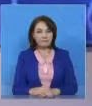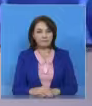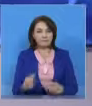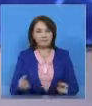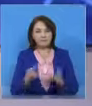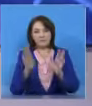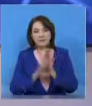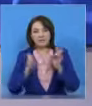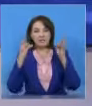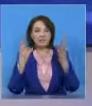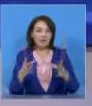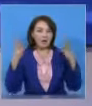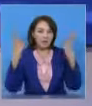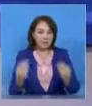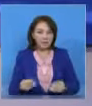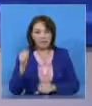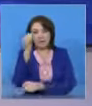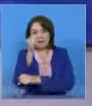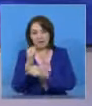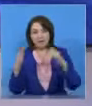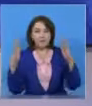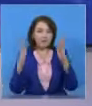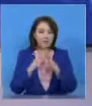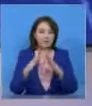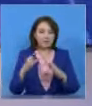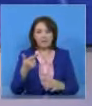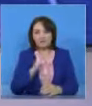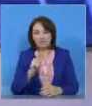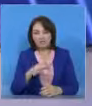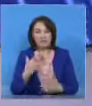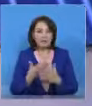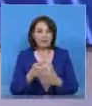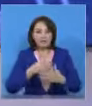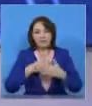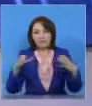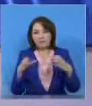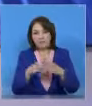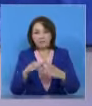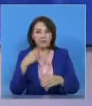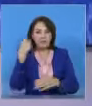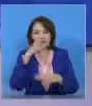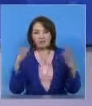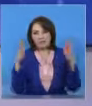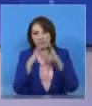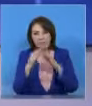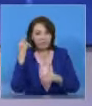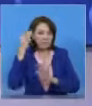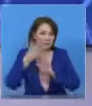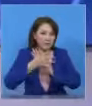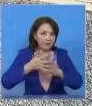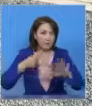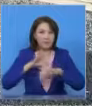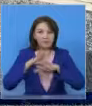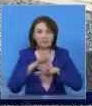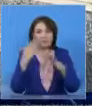Өрт қауіпсіздігі күні төтенше жағдай қызметкерлері тұрғын үй инспекциясы бөлімі газ қызметі және еріктілермен бірлесіп жеке сектор тұрғындарына түсіндірме жұмыстарын